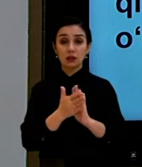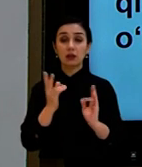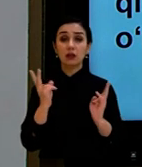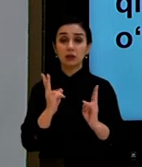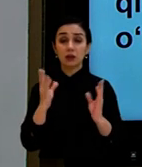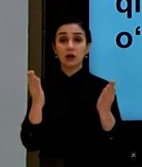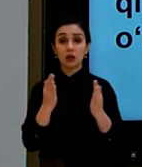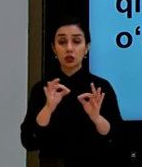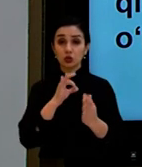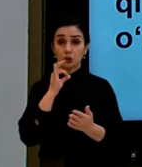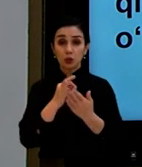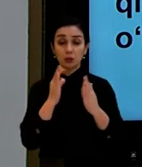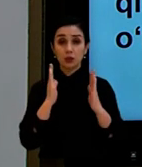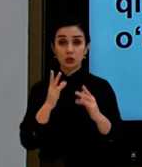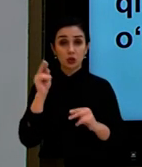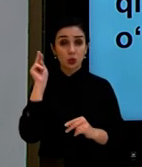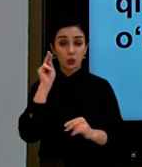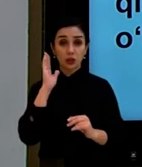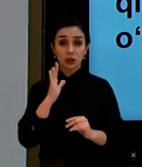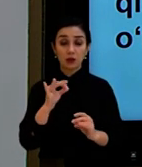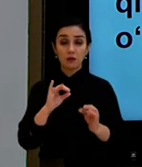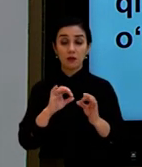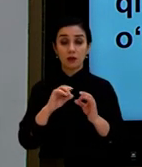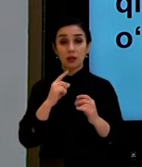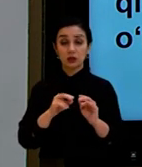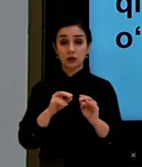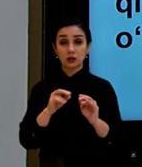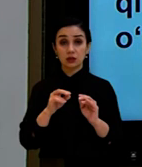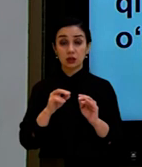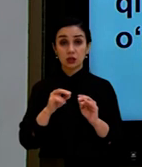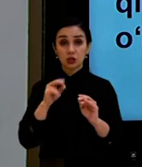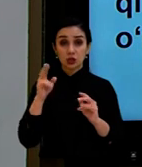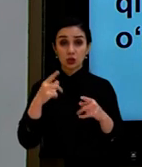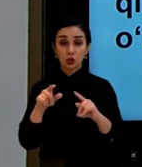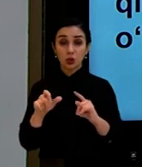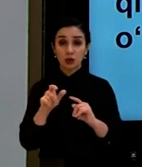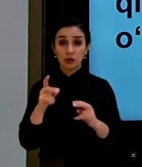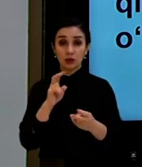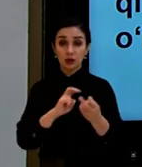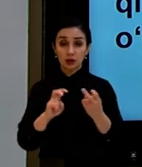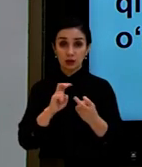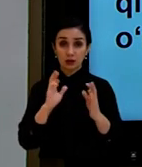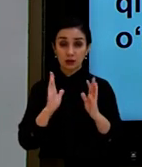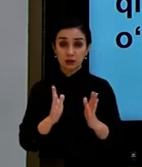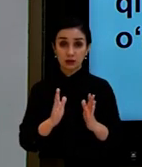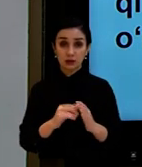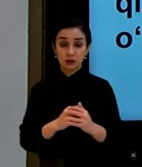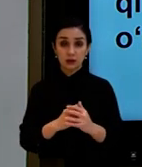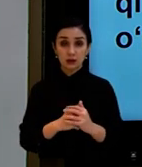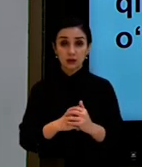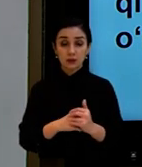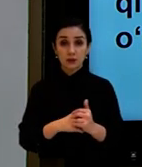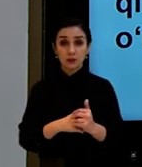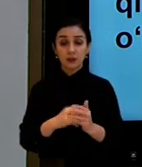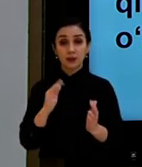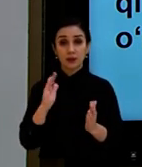kimga qanday javob berishni o'rganasiz va murakkab vaziyatlardan chiqish yo'llarini axtarasiz.